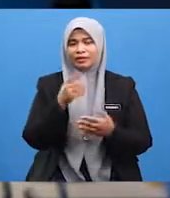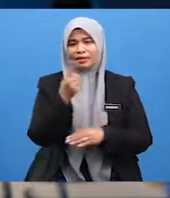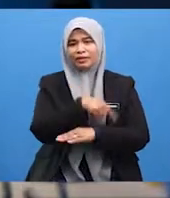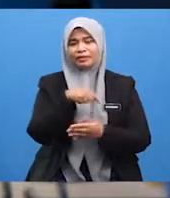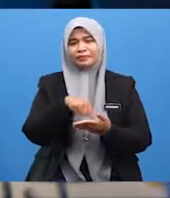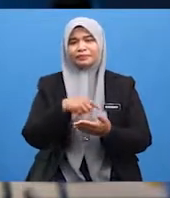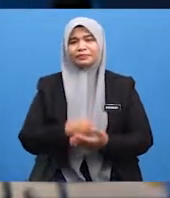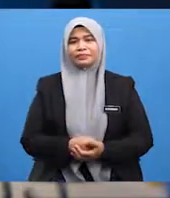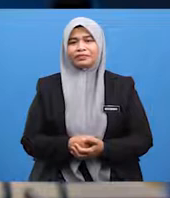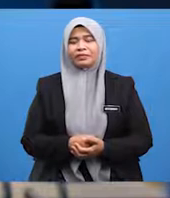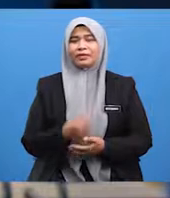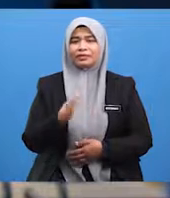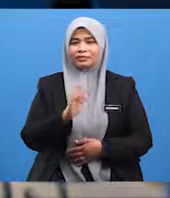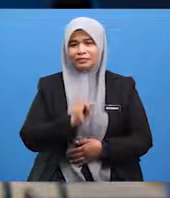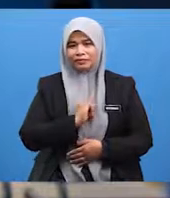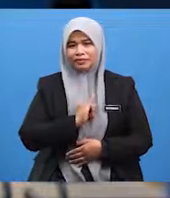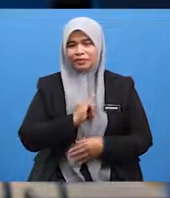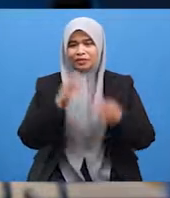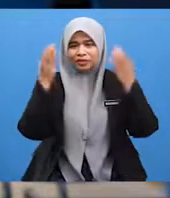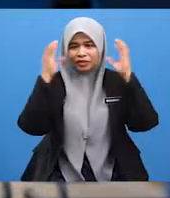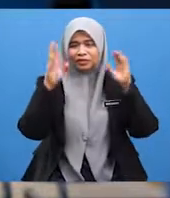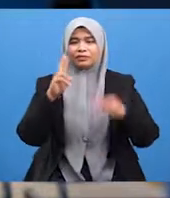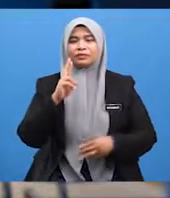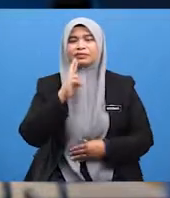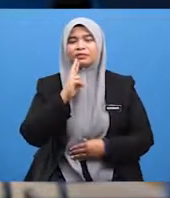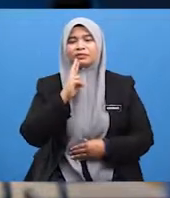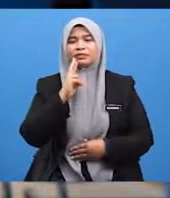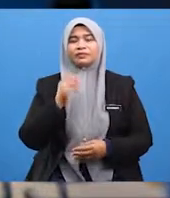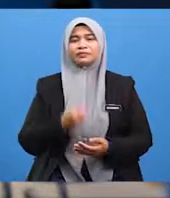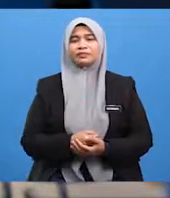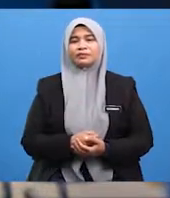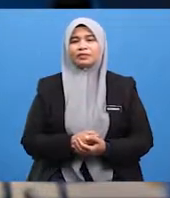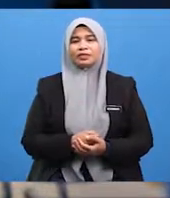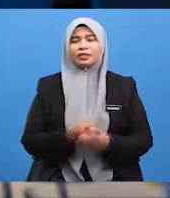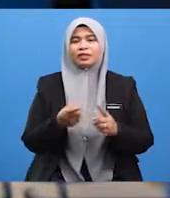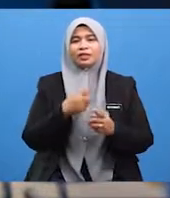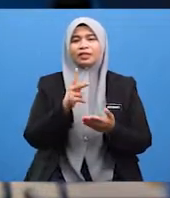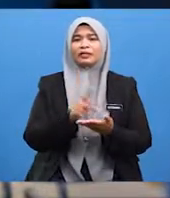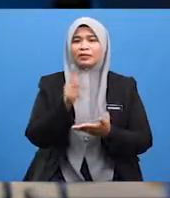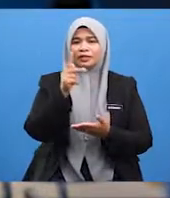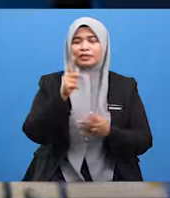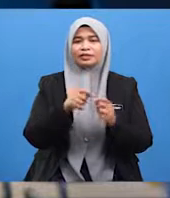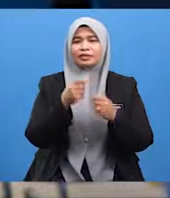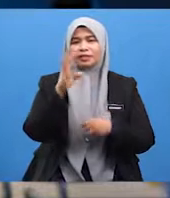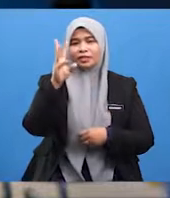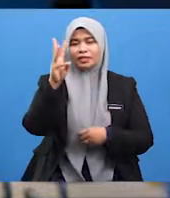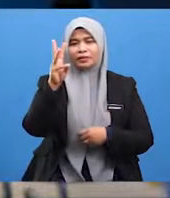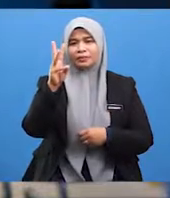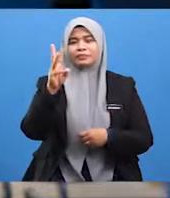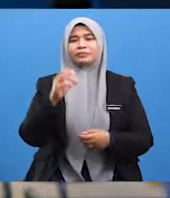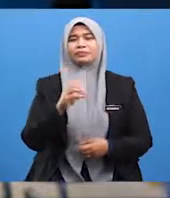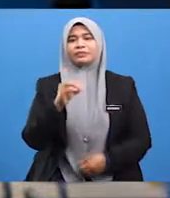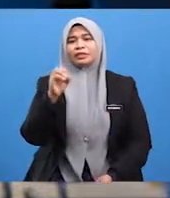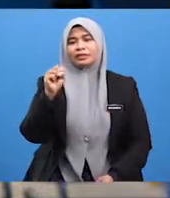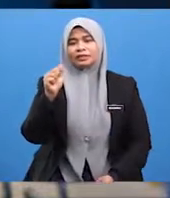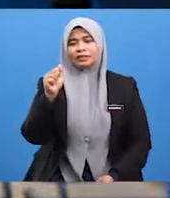ini. Saya, Cikgu Rosmazura binti Aziz dari Kolej Tingkatan 6 Sultan Abdul